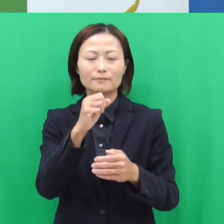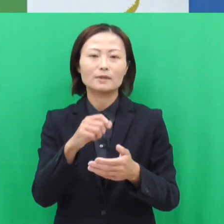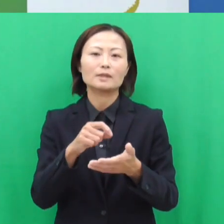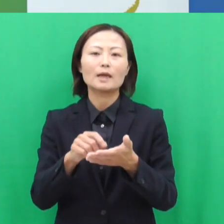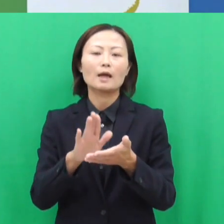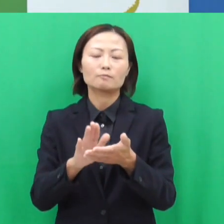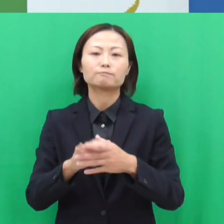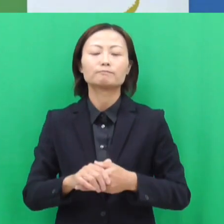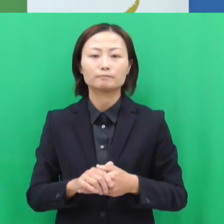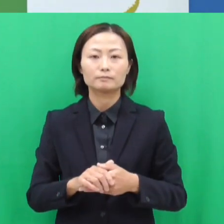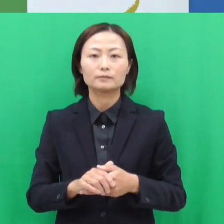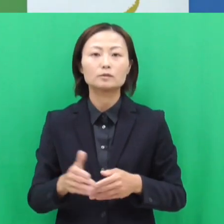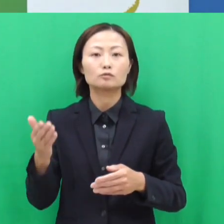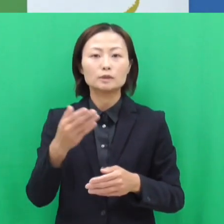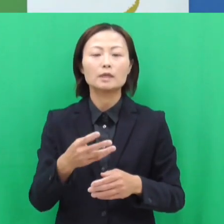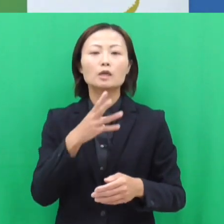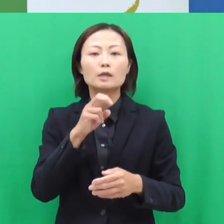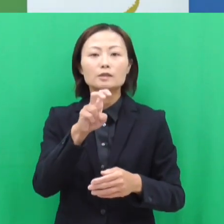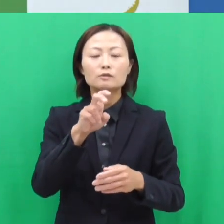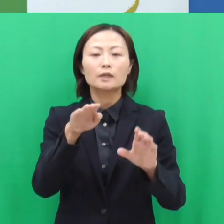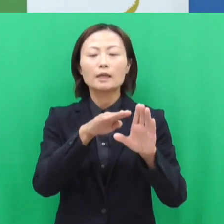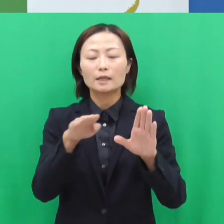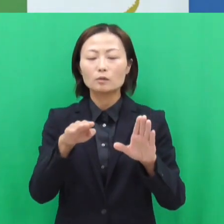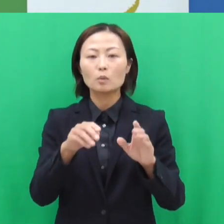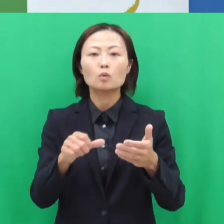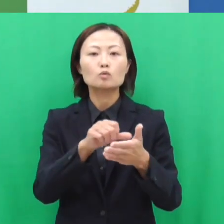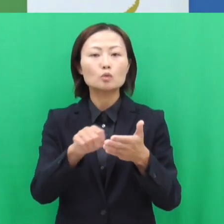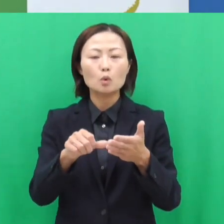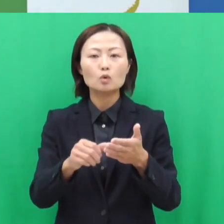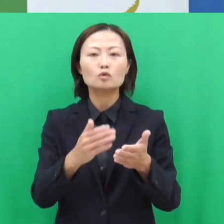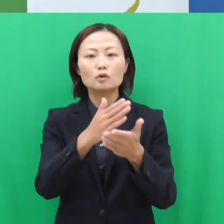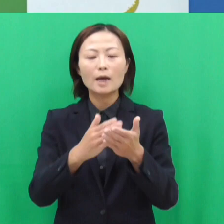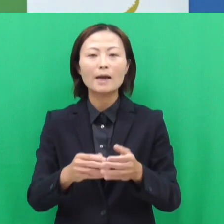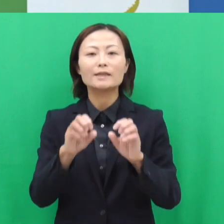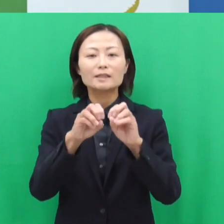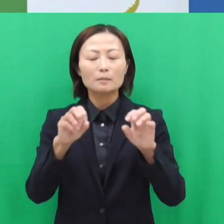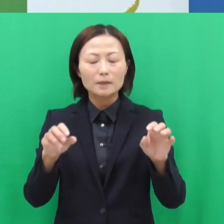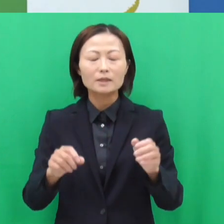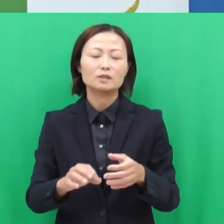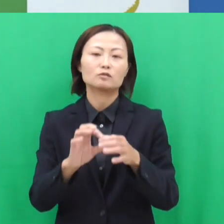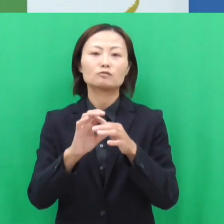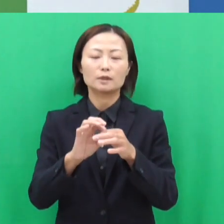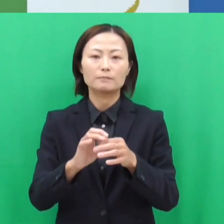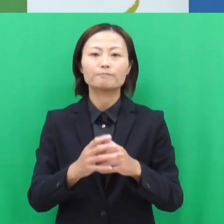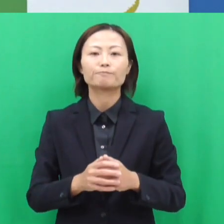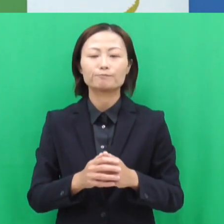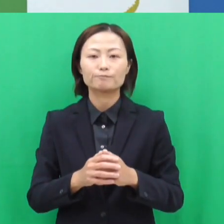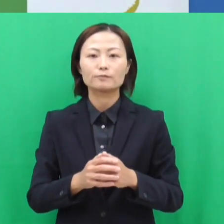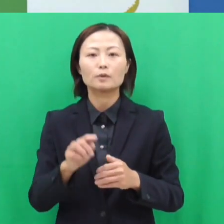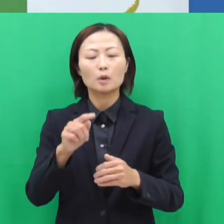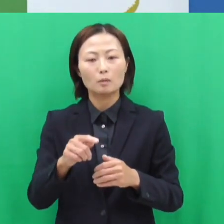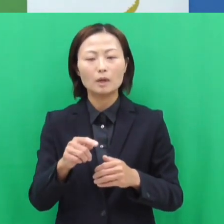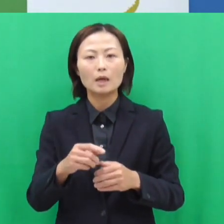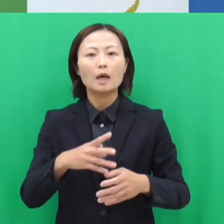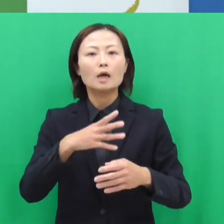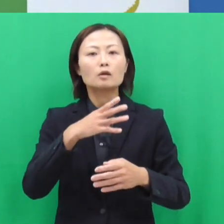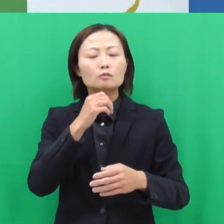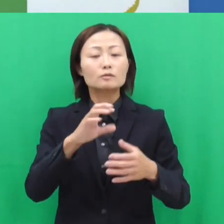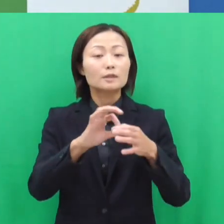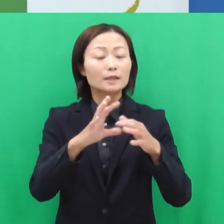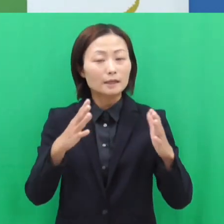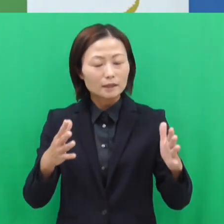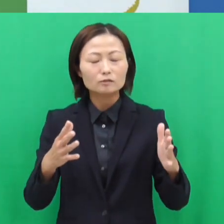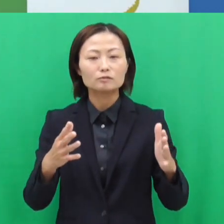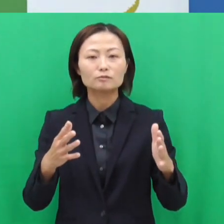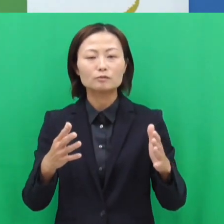料半額キャンペーンについてであります幅広い年代の会員によるマッチングや出会いの機会の拡大を図るため